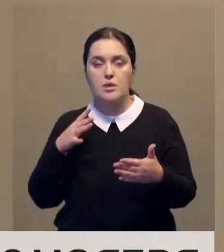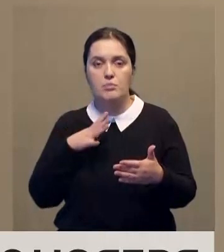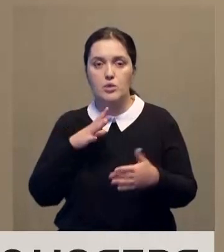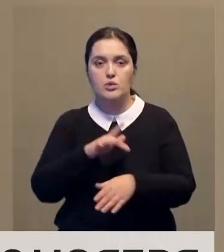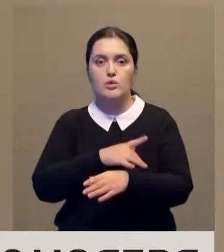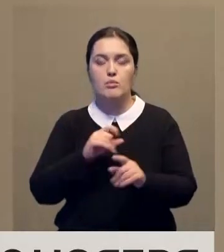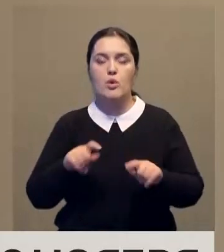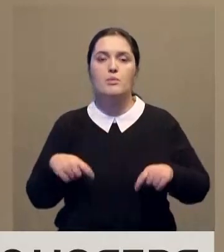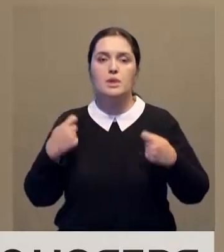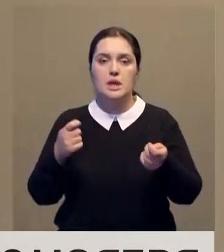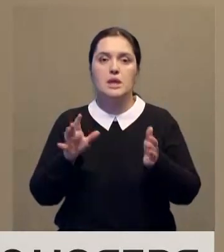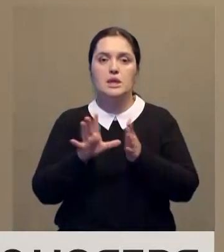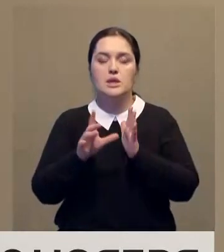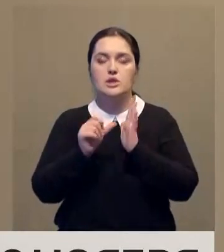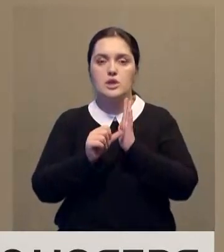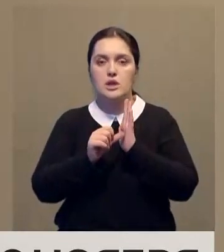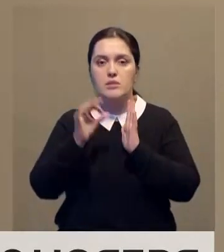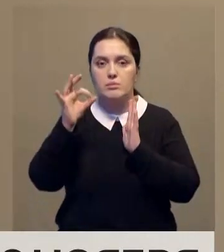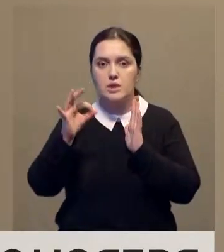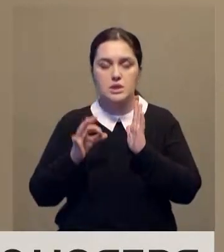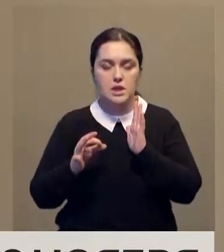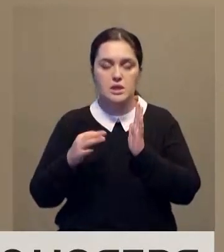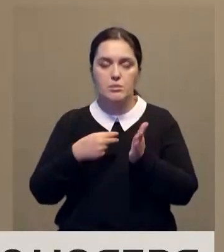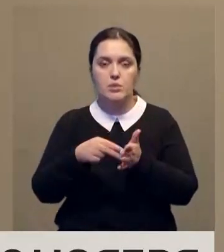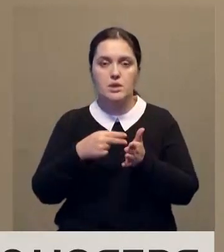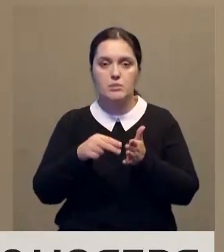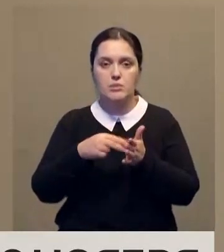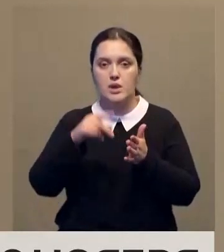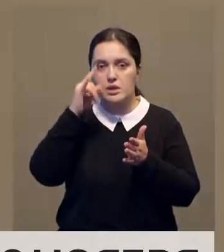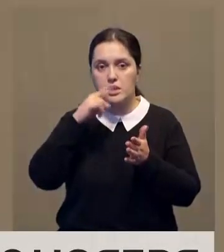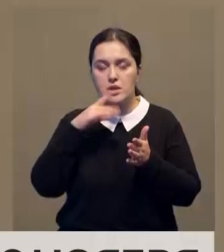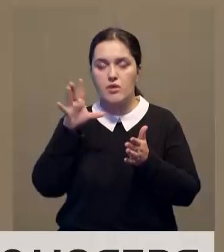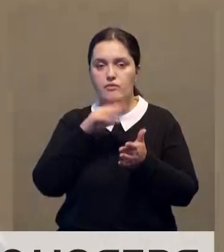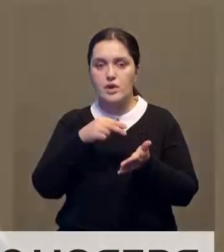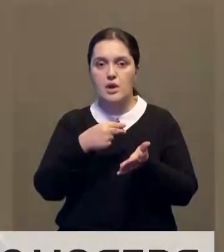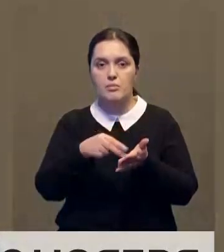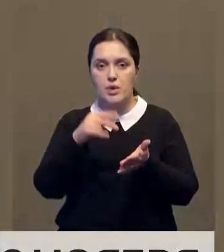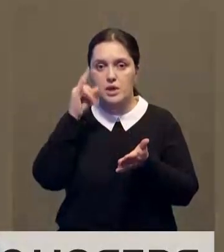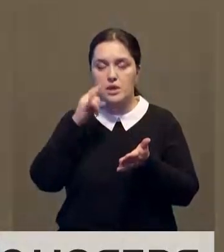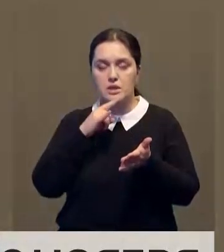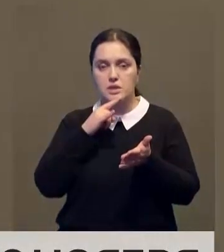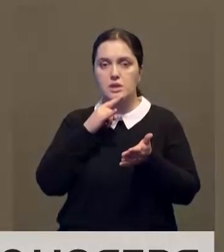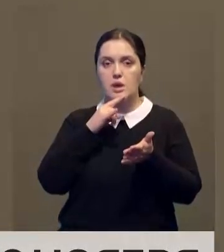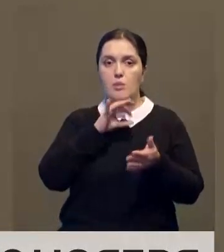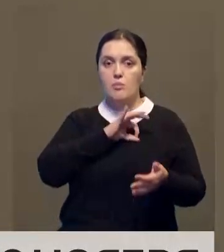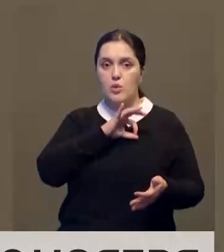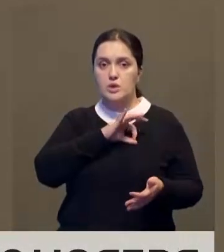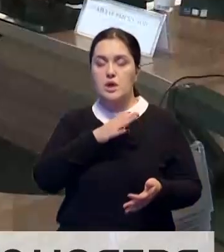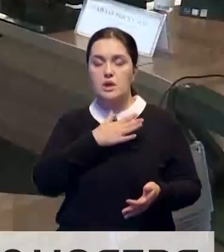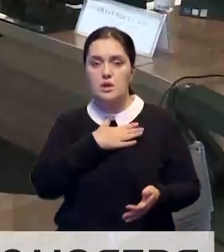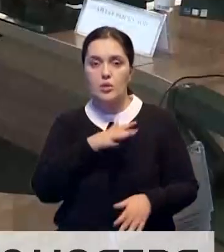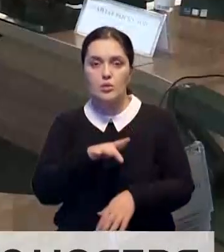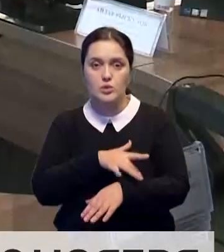передаче электроэнергии 60% потребителей Казахстана. Сейчас все потребители Казахстана являются пользователями нашей